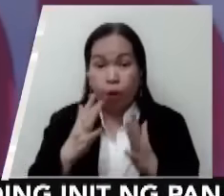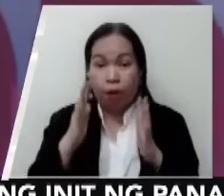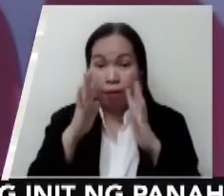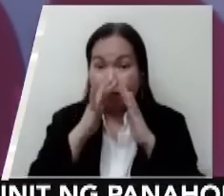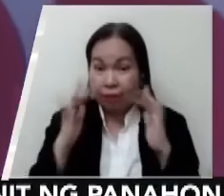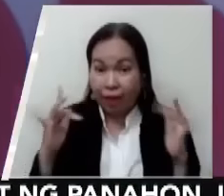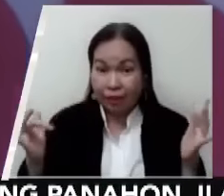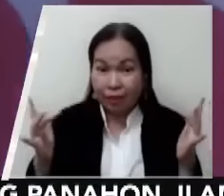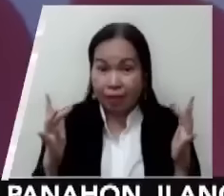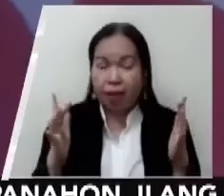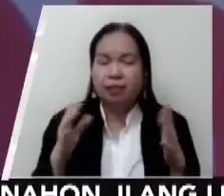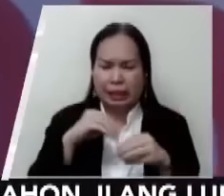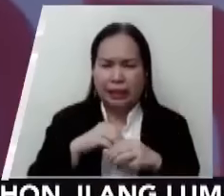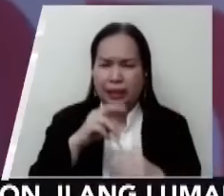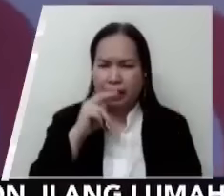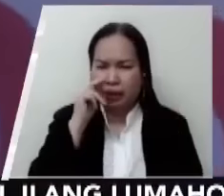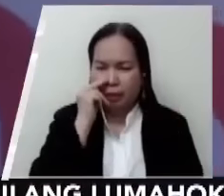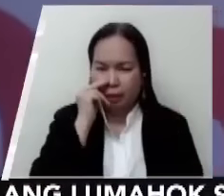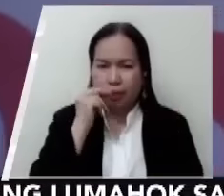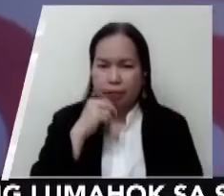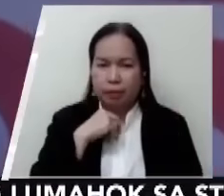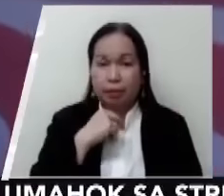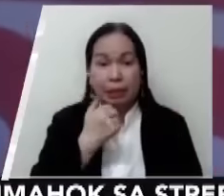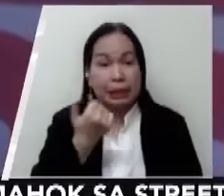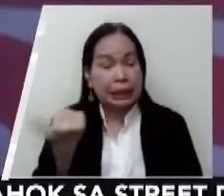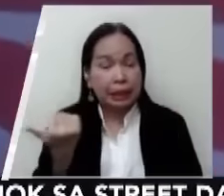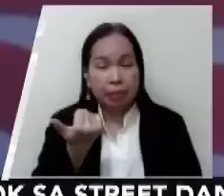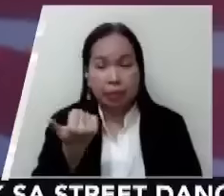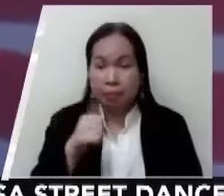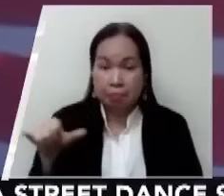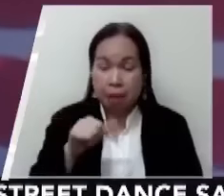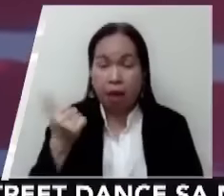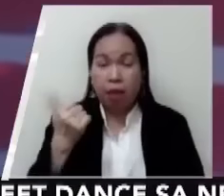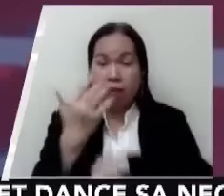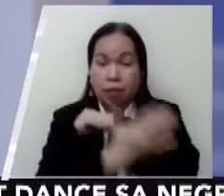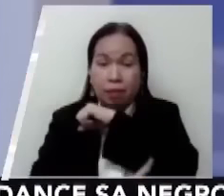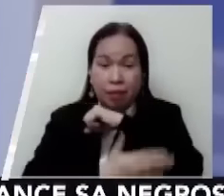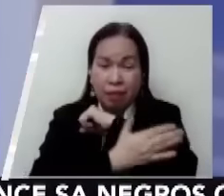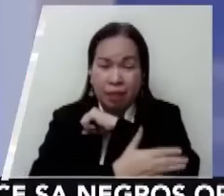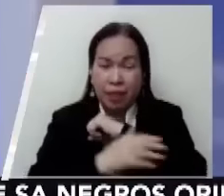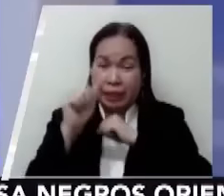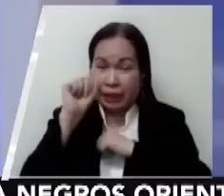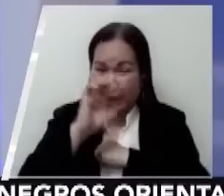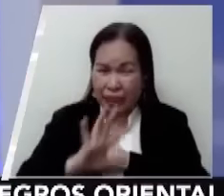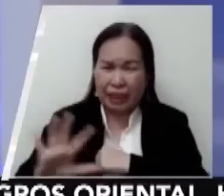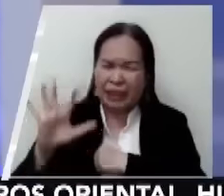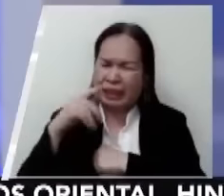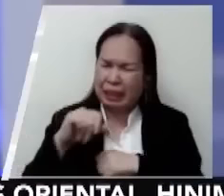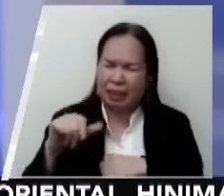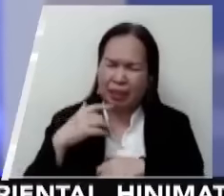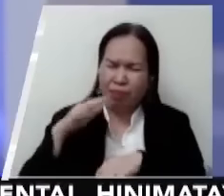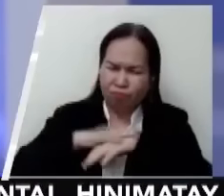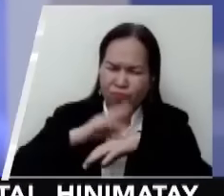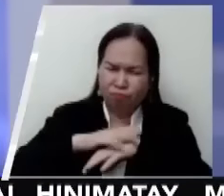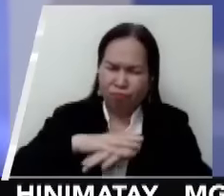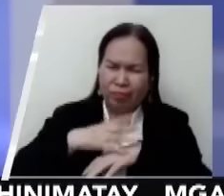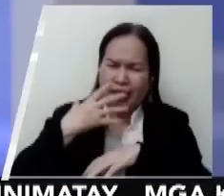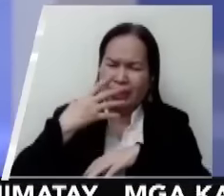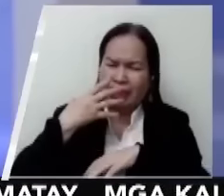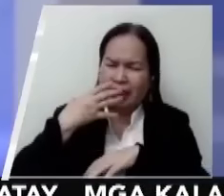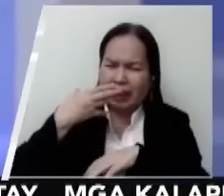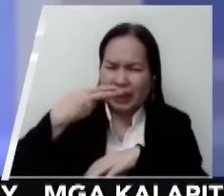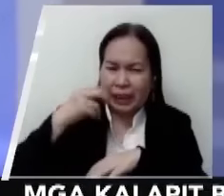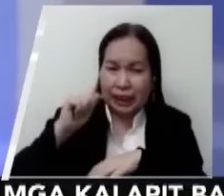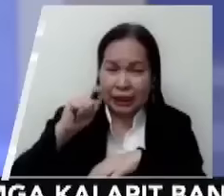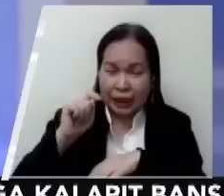Sa ilang bansa sa Asia, naglabas na ng heat wave alert dahil din sa init. E maituturing na rin bang heat wave ang